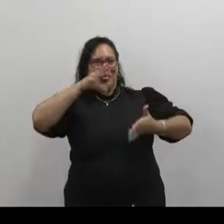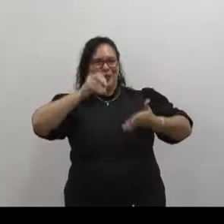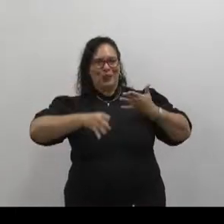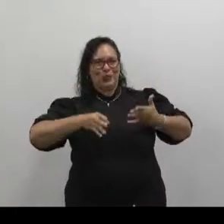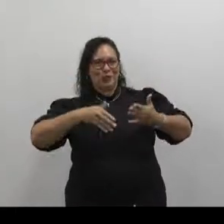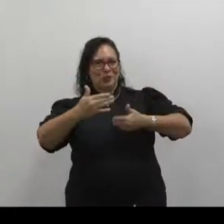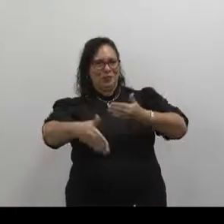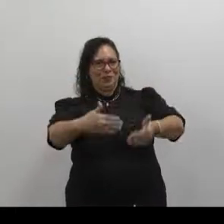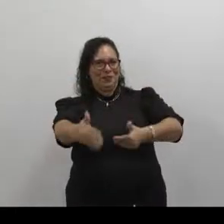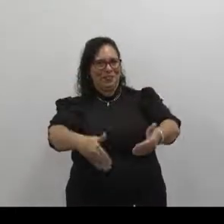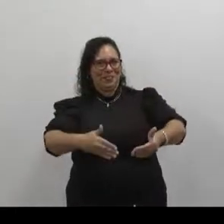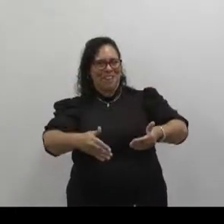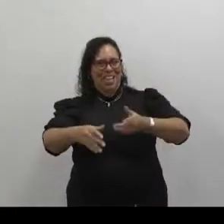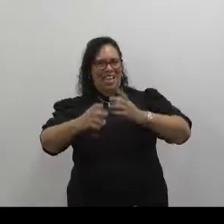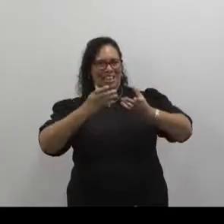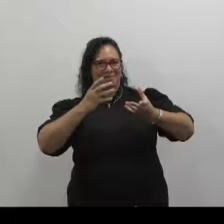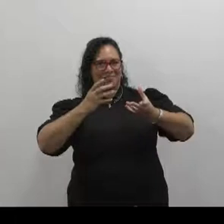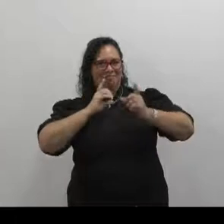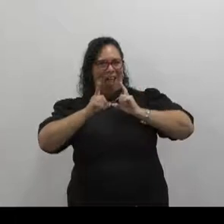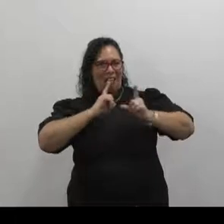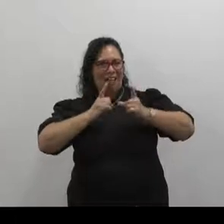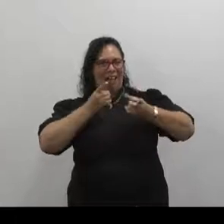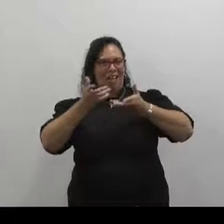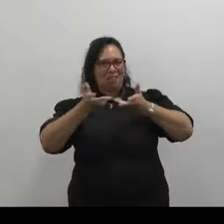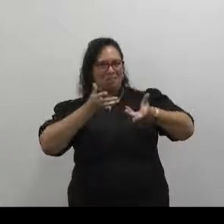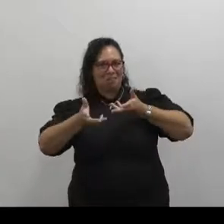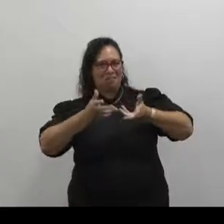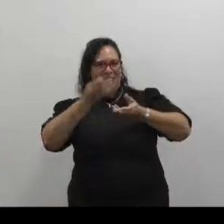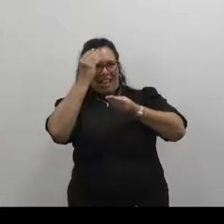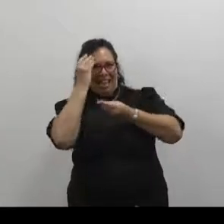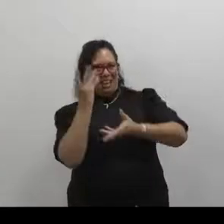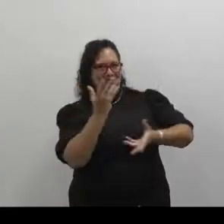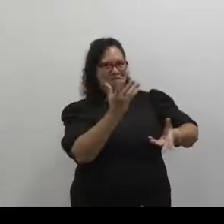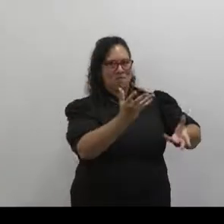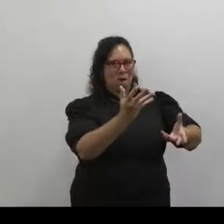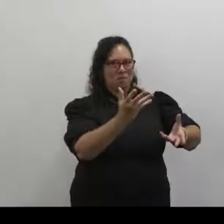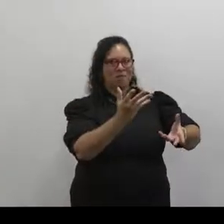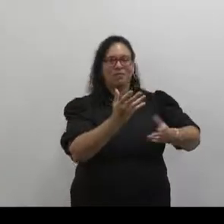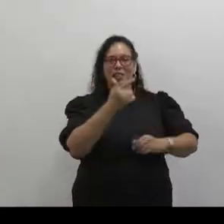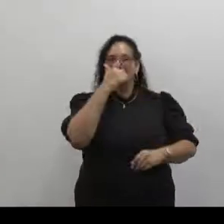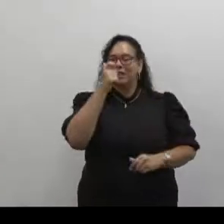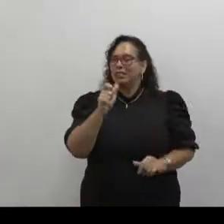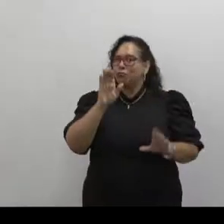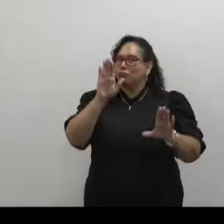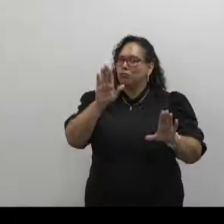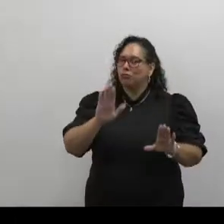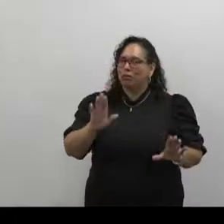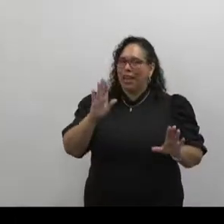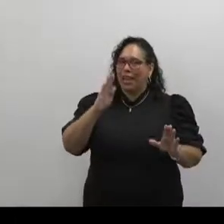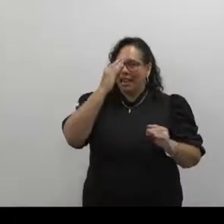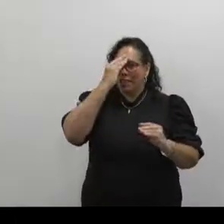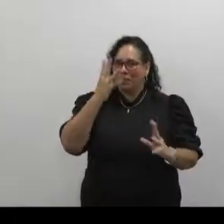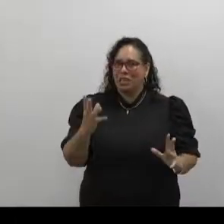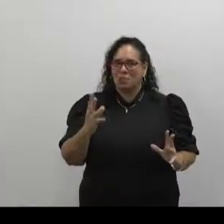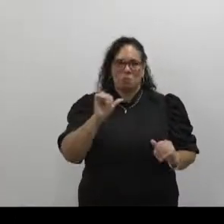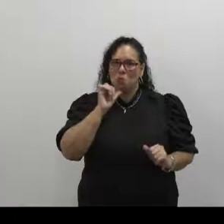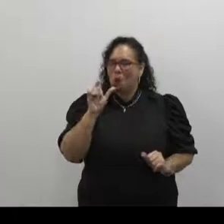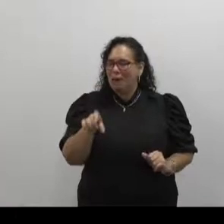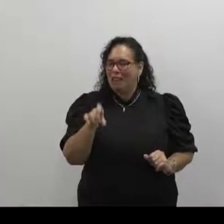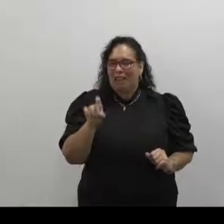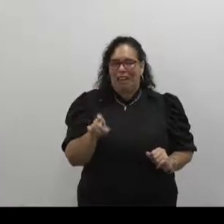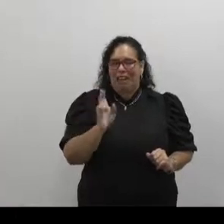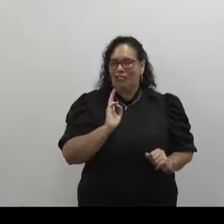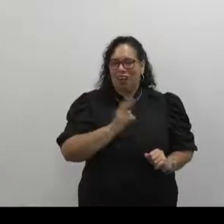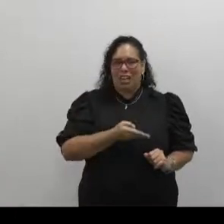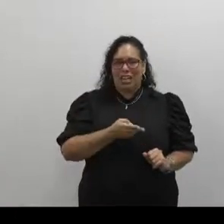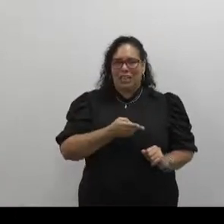tệ dừng bắt đầu ca ao bộ kia chỉ nét đắc nón không ca bên trên mặt tệ vì pro dừng trong bàn tụt